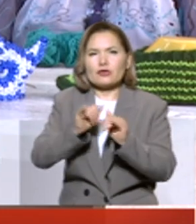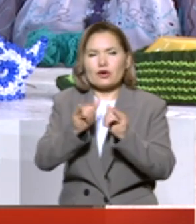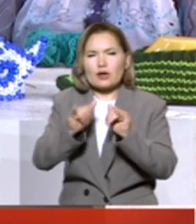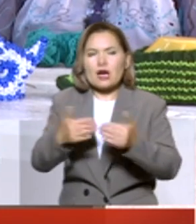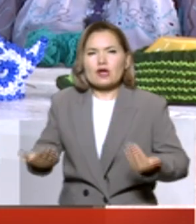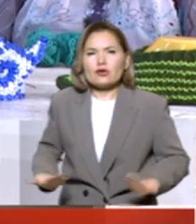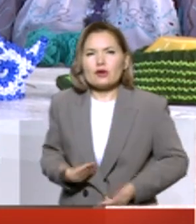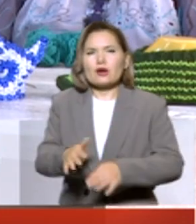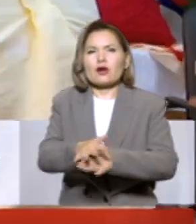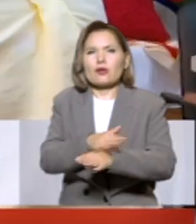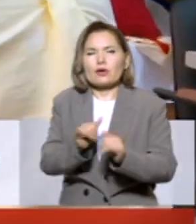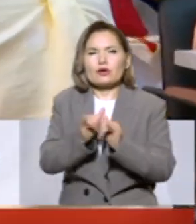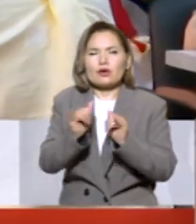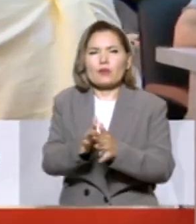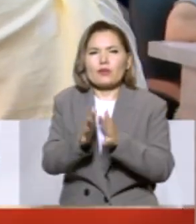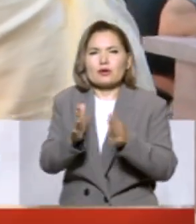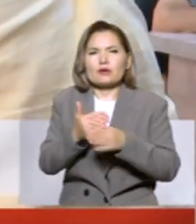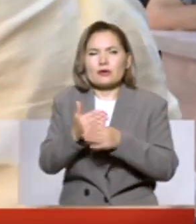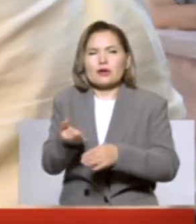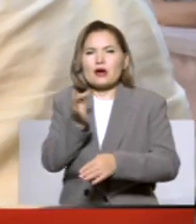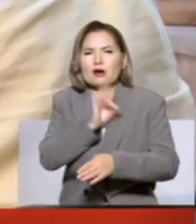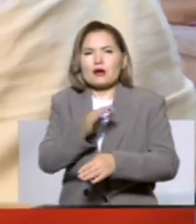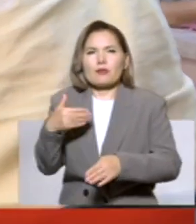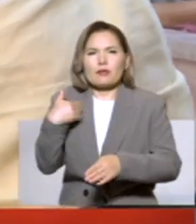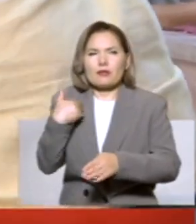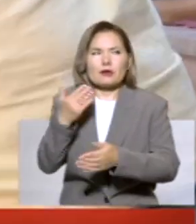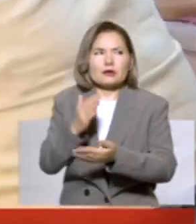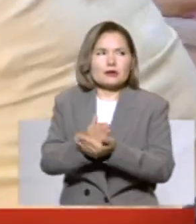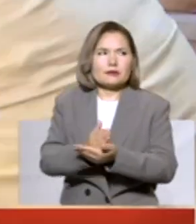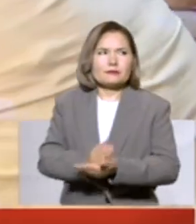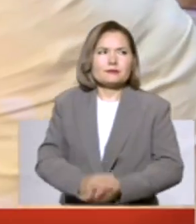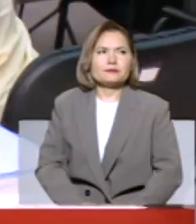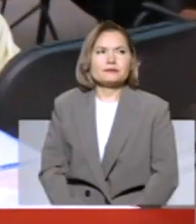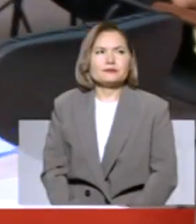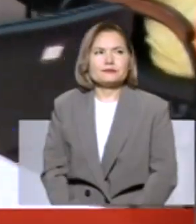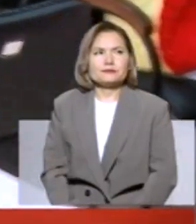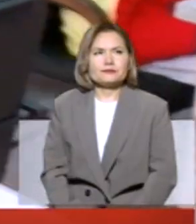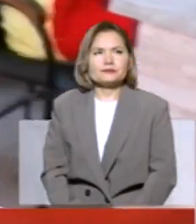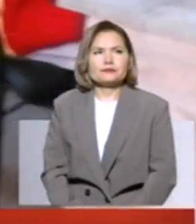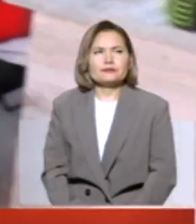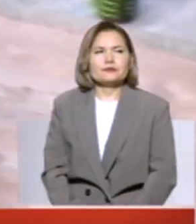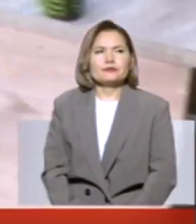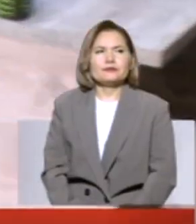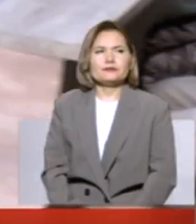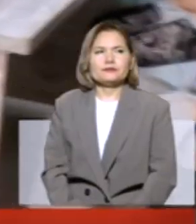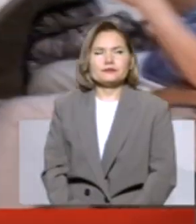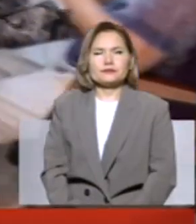жасын ұзартатынын айтады. Аида Ахметбек, Айдос Тұрғынов, Азамат Әмірешев, Қазақстан ұлттық арнасы, Астана.